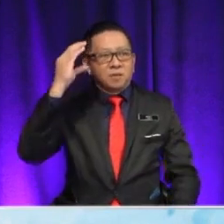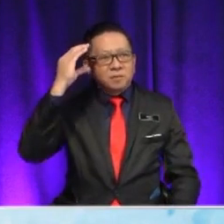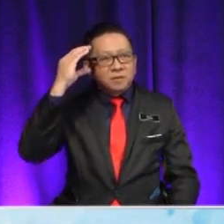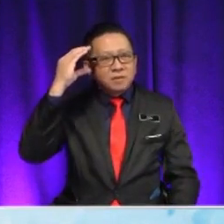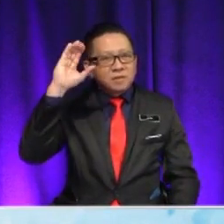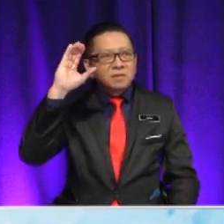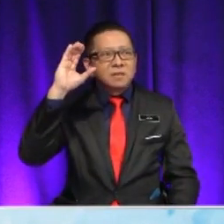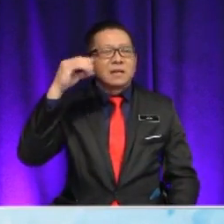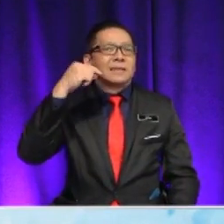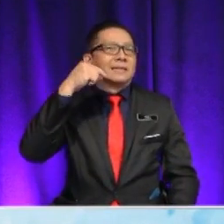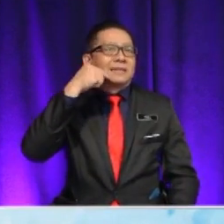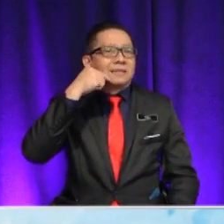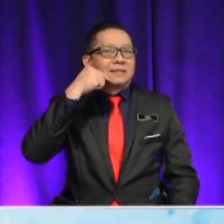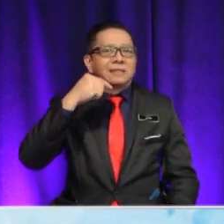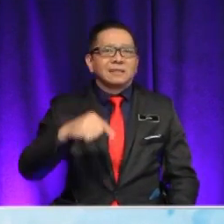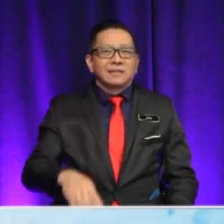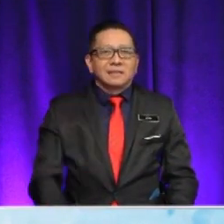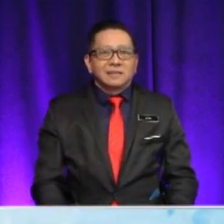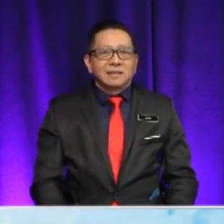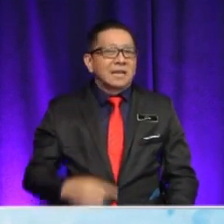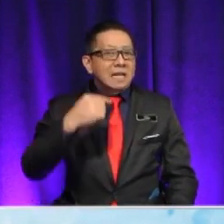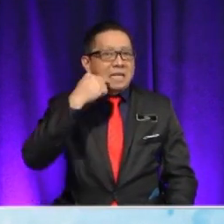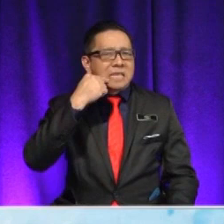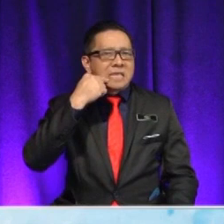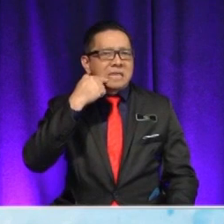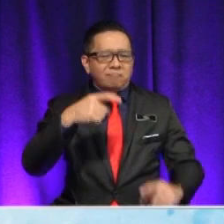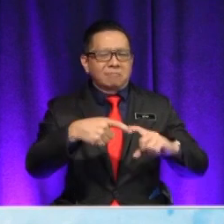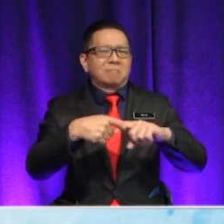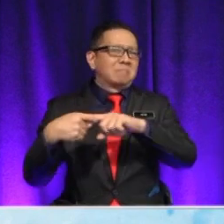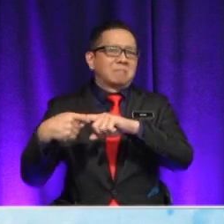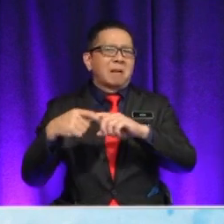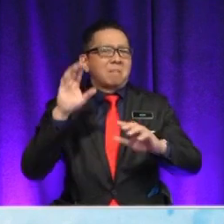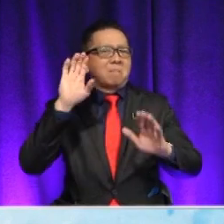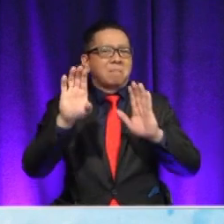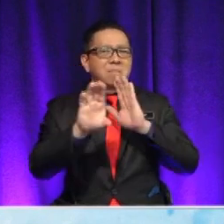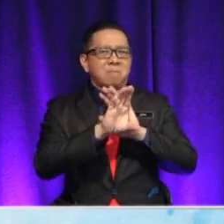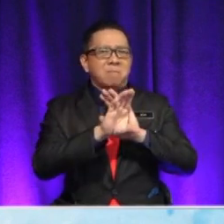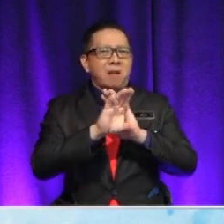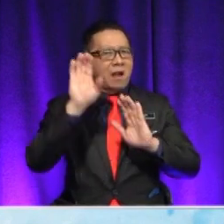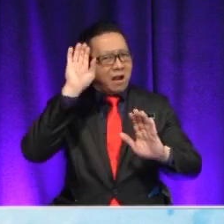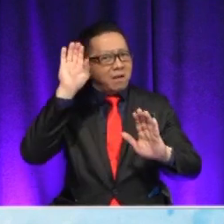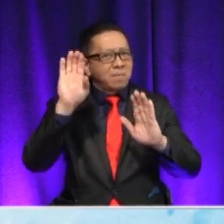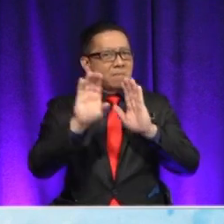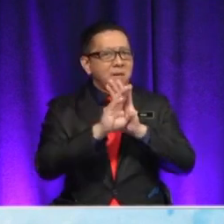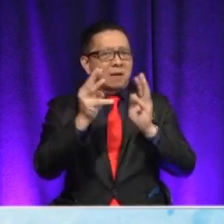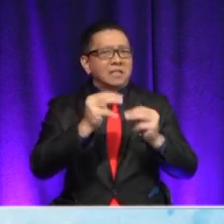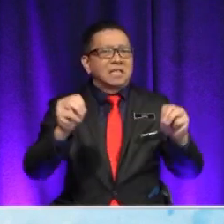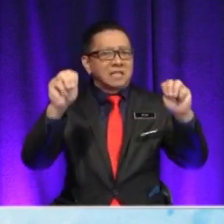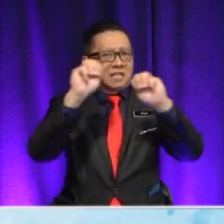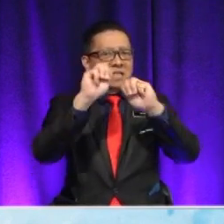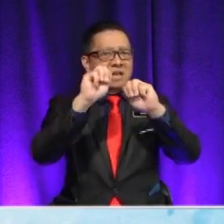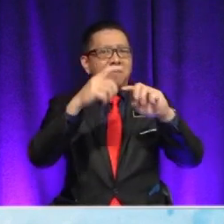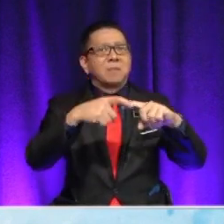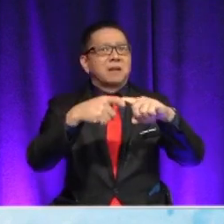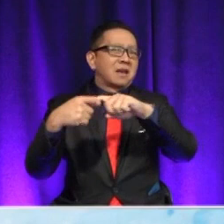Okey, silakan. Kasih. Gambar tentang apa ni, Kasih? Gambar tu gambar masjid. Jadi saya rasa gambar tu